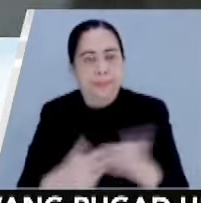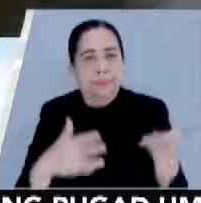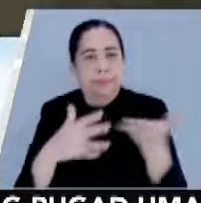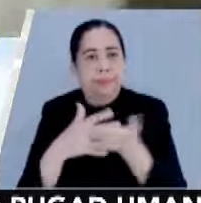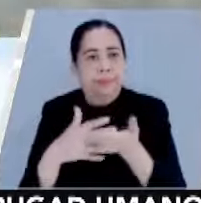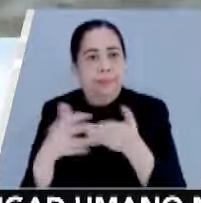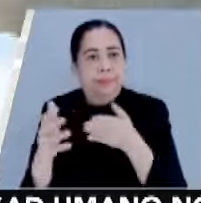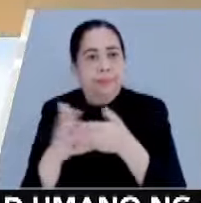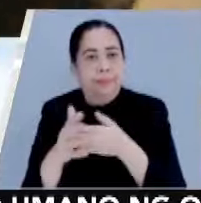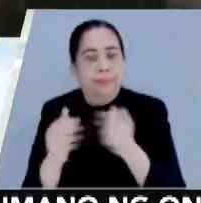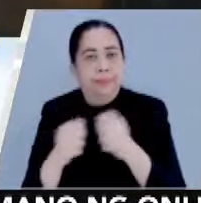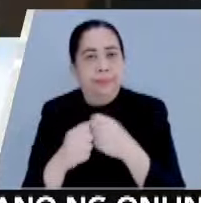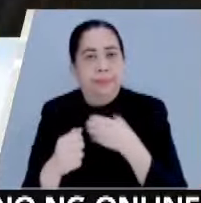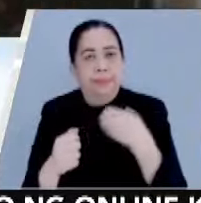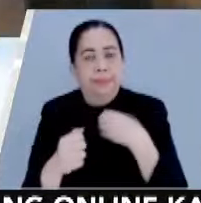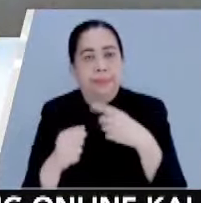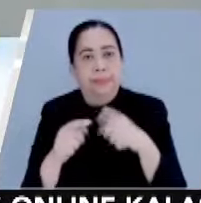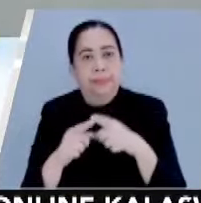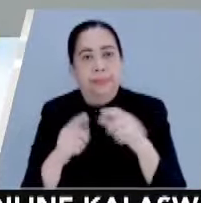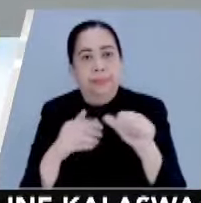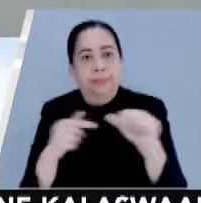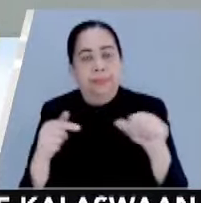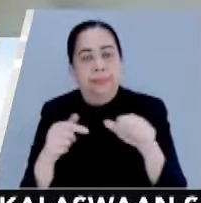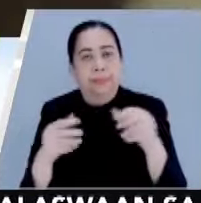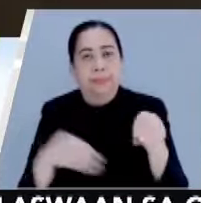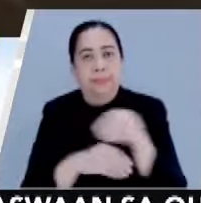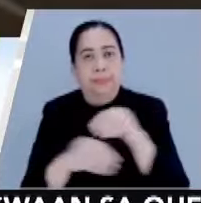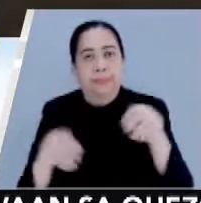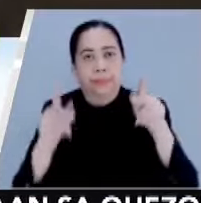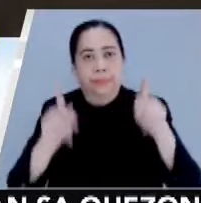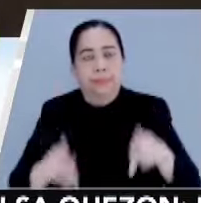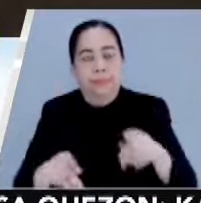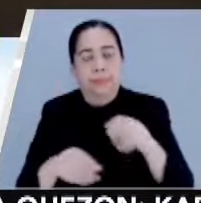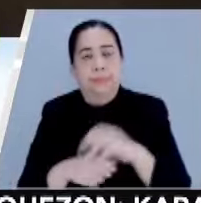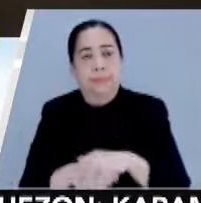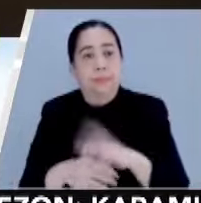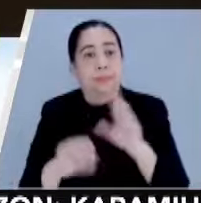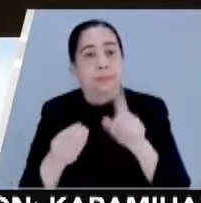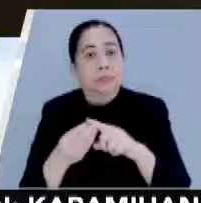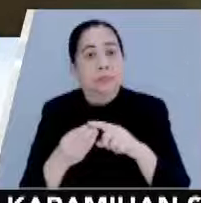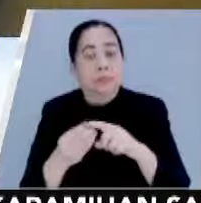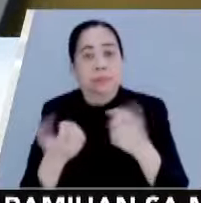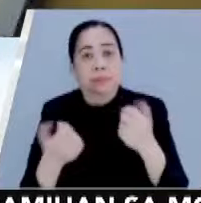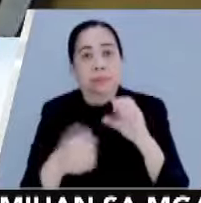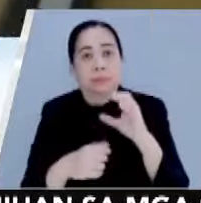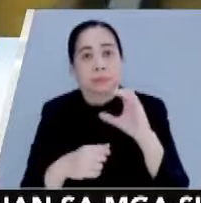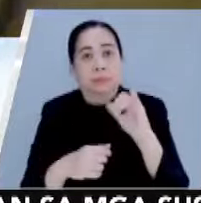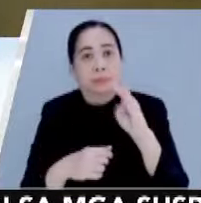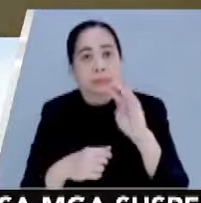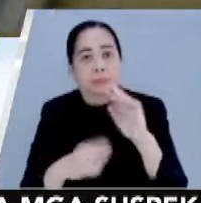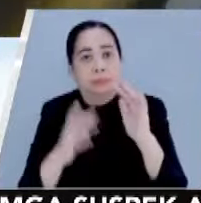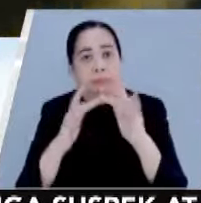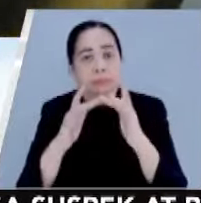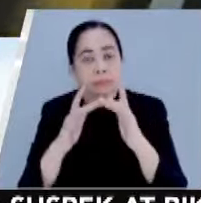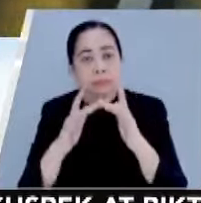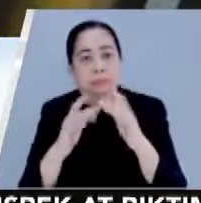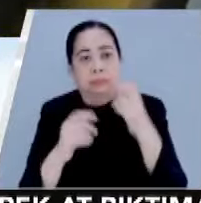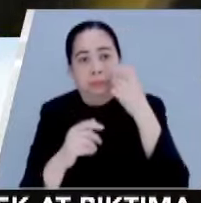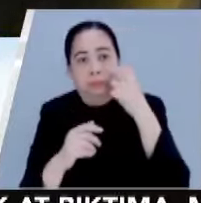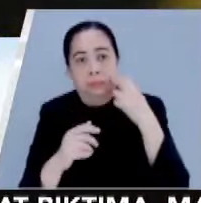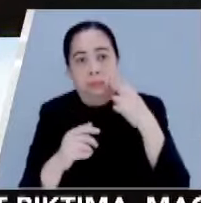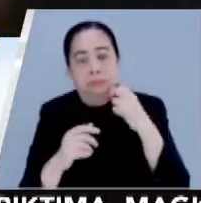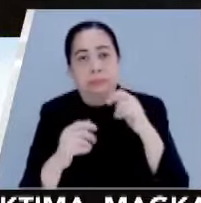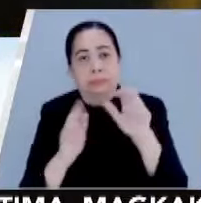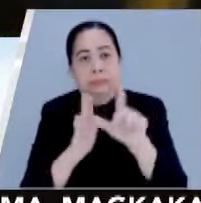reklamong paglabag sa Anti-Trafficking in Persons Act, kaugnay ng Cybercrime Prevention Act. Sabi ng PNP ACG,